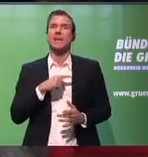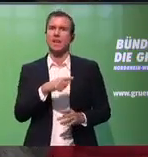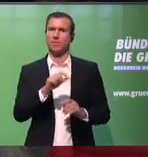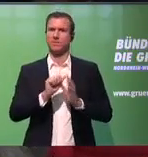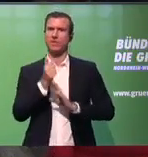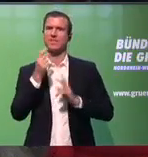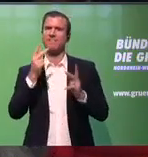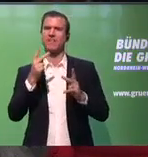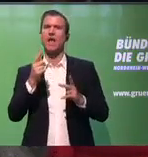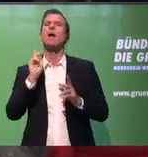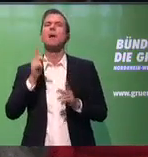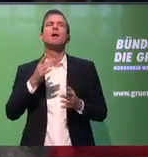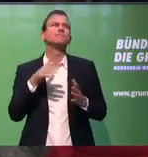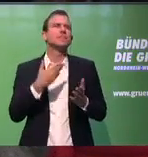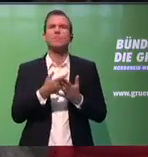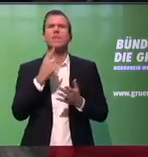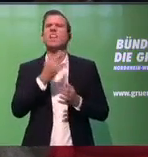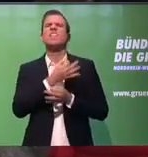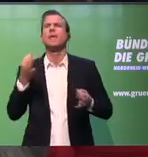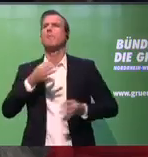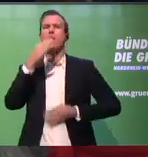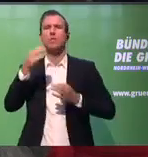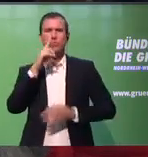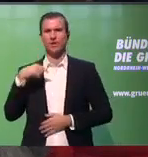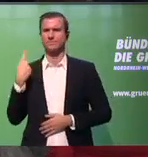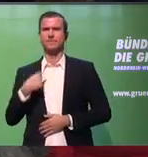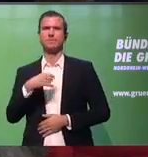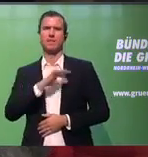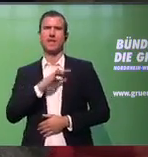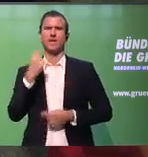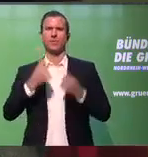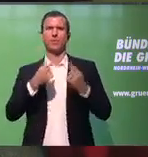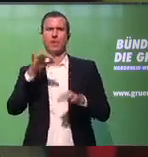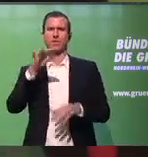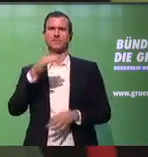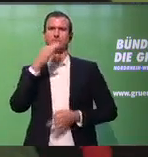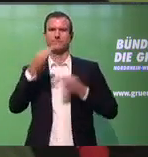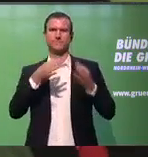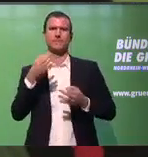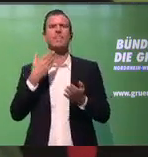außer es redet keiner drüber, außer wir Grünen. Und da bin ich auch gleich beim TTIP, beim